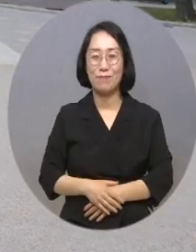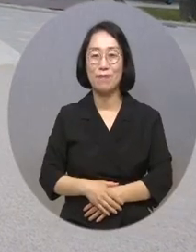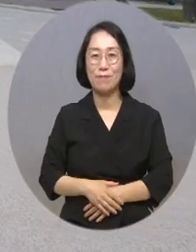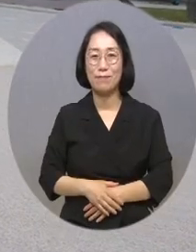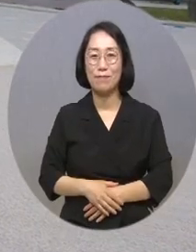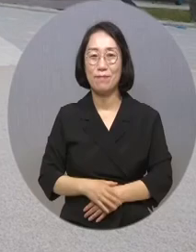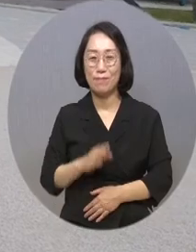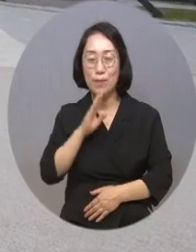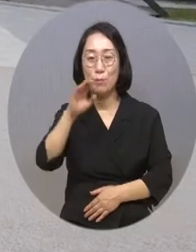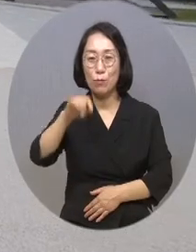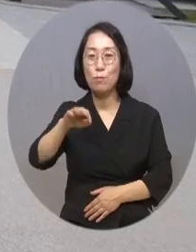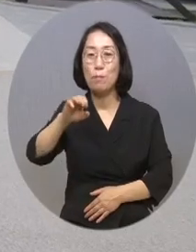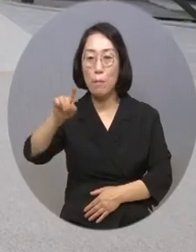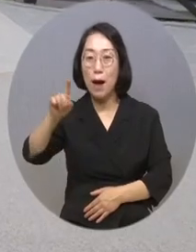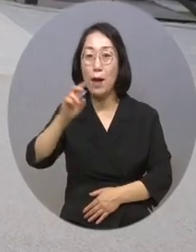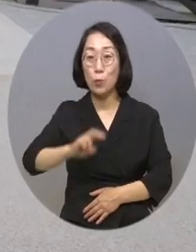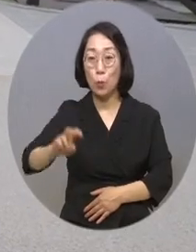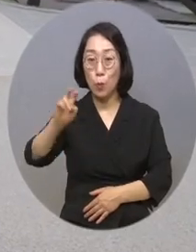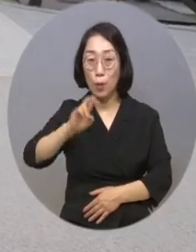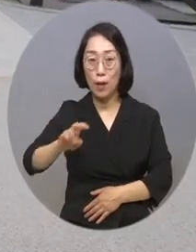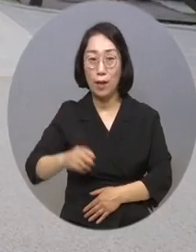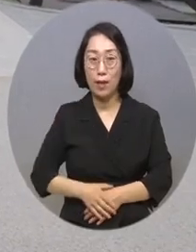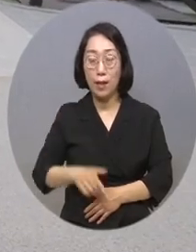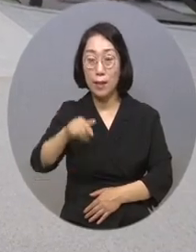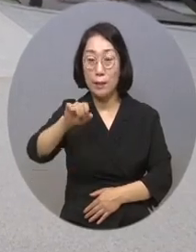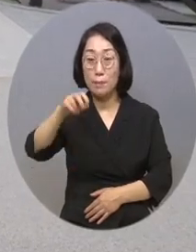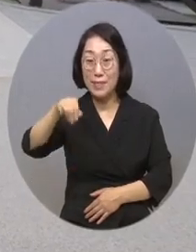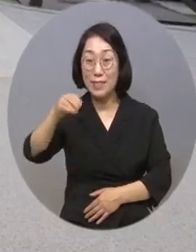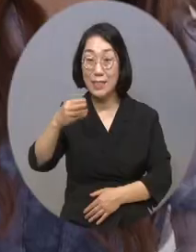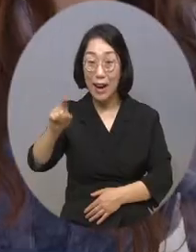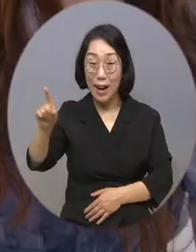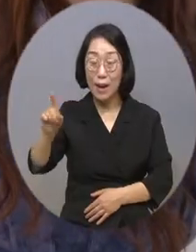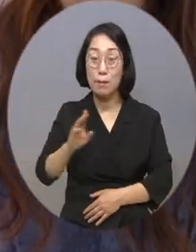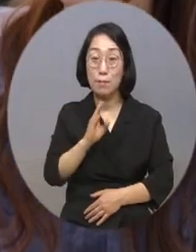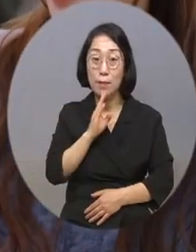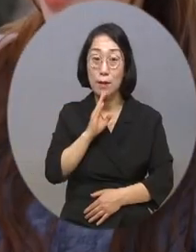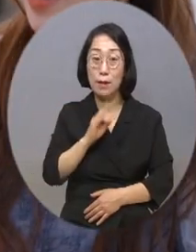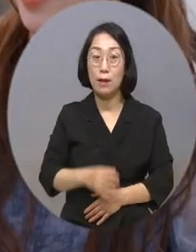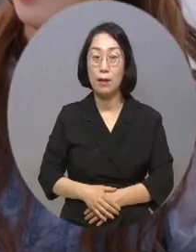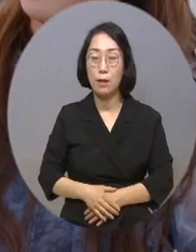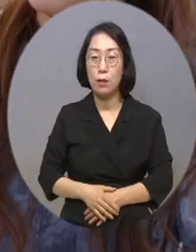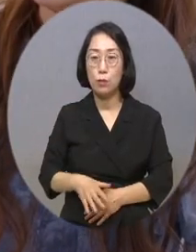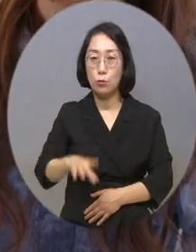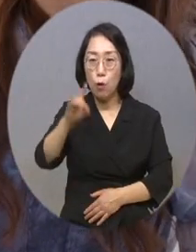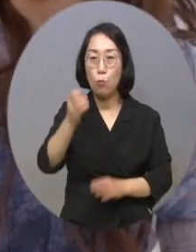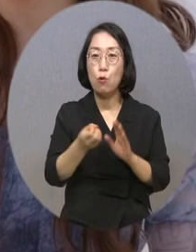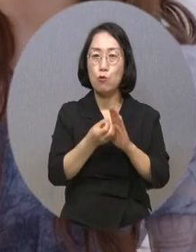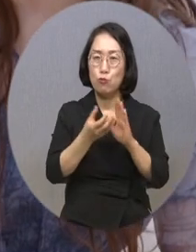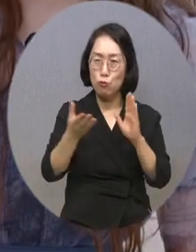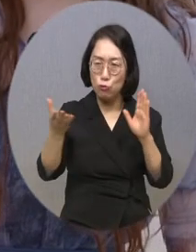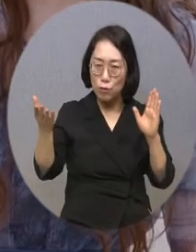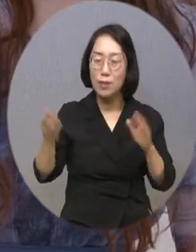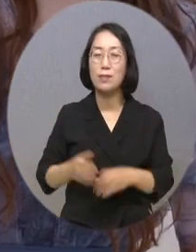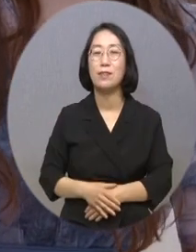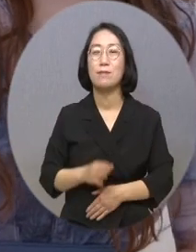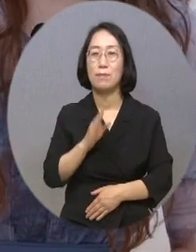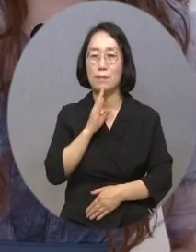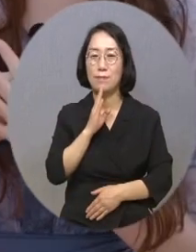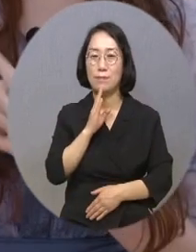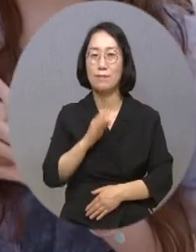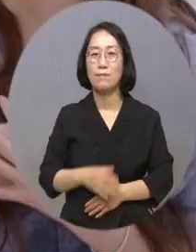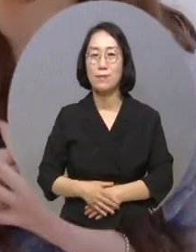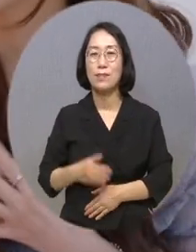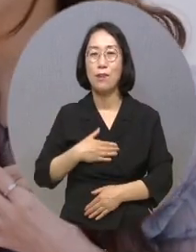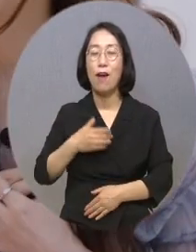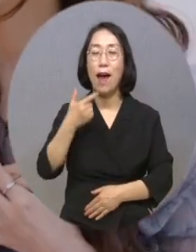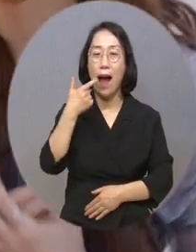품바! 품바 타령. 김실아 씨인가? 맞습니다. 품바 타령을 유명시킨 그분이. 맞습니다.